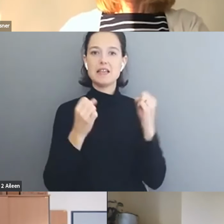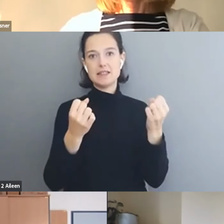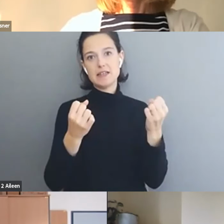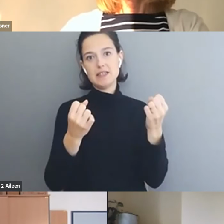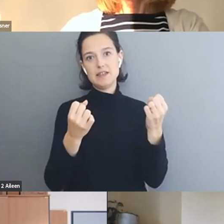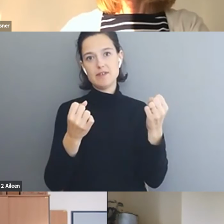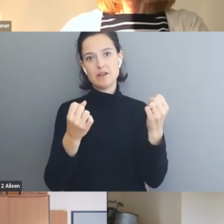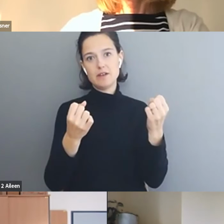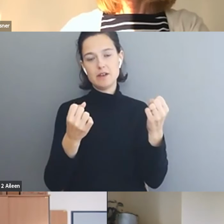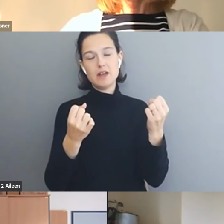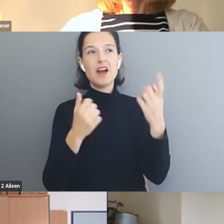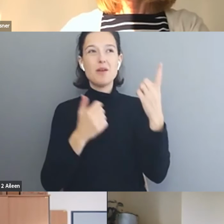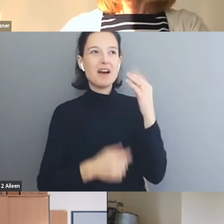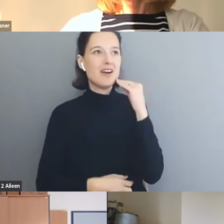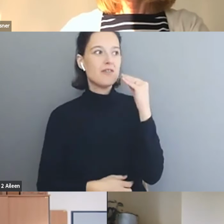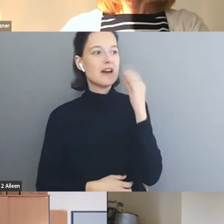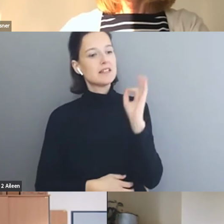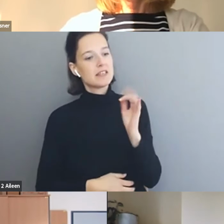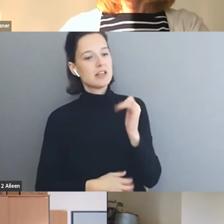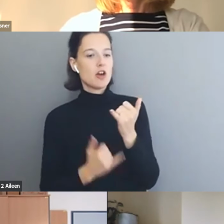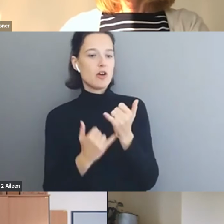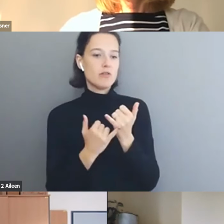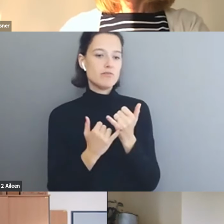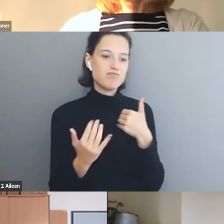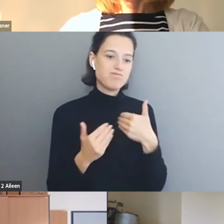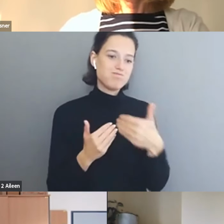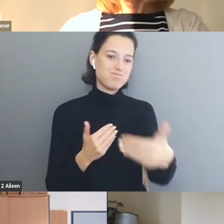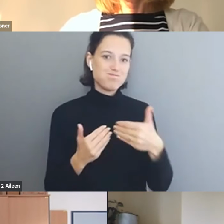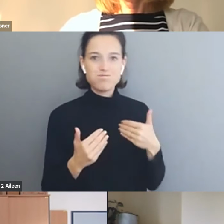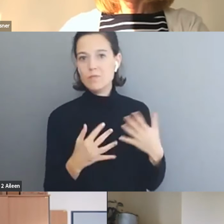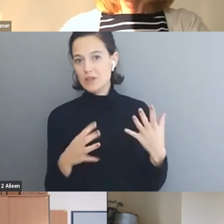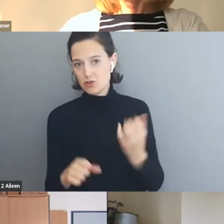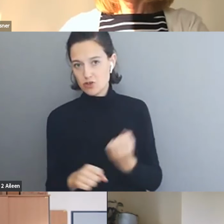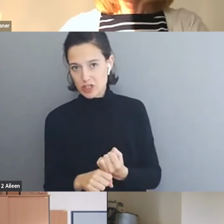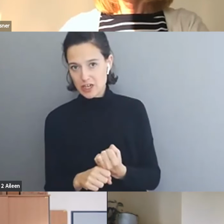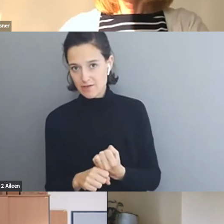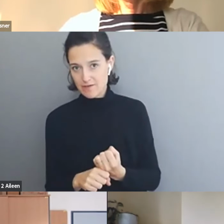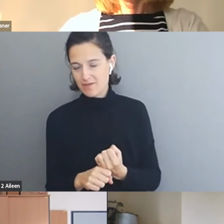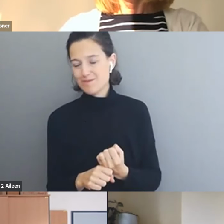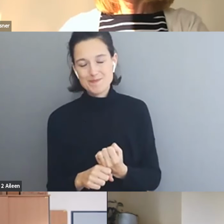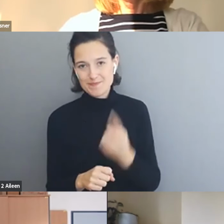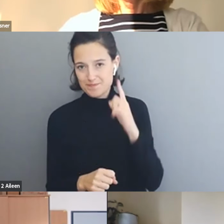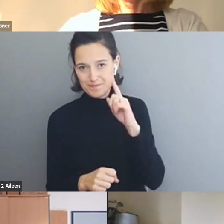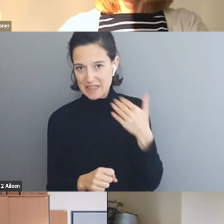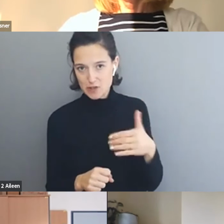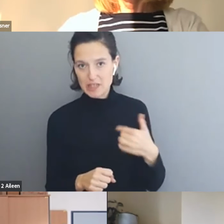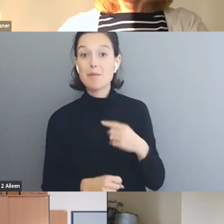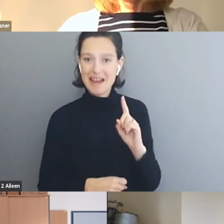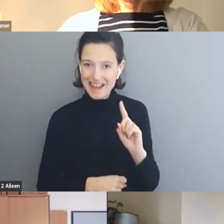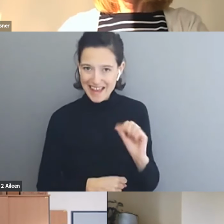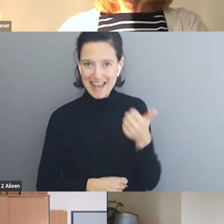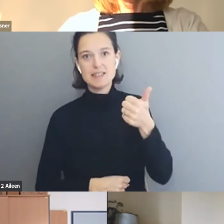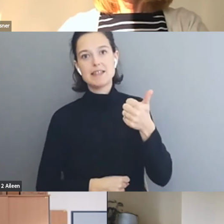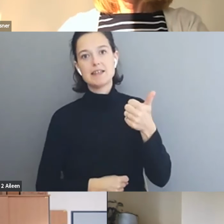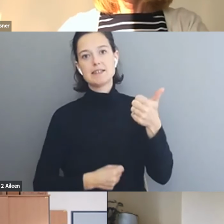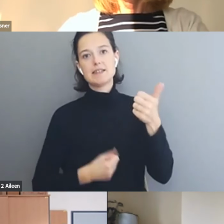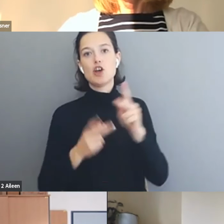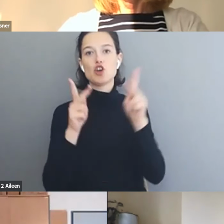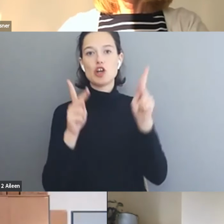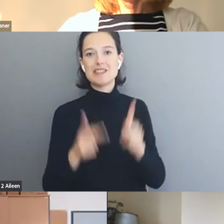zeitlich wie hinkriegen, aber die Idee ist da und es gab jetzt auch das erste Konzeptionstreffen dazu. Also da einfach unsere Webseite auch beobachten.